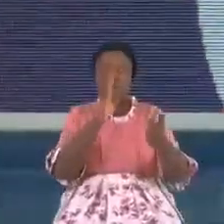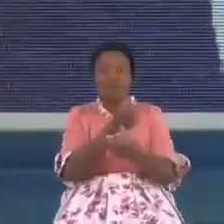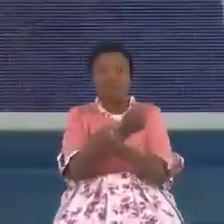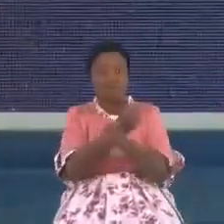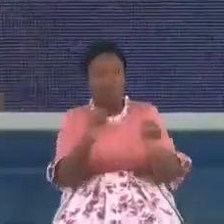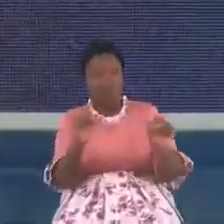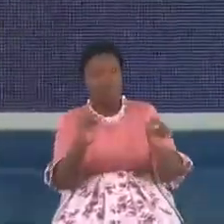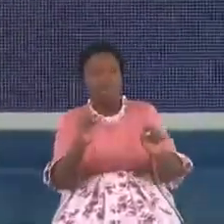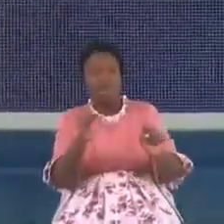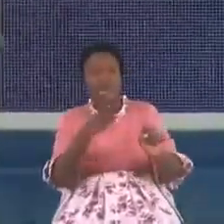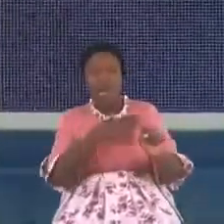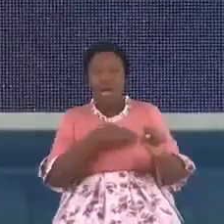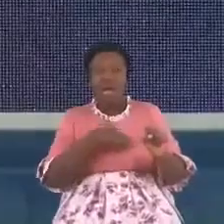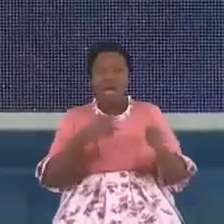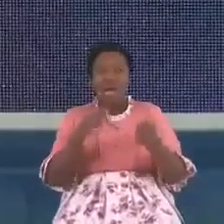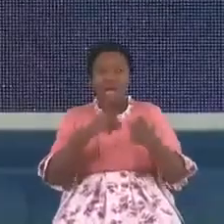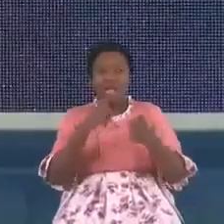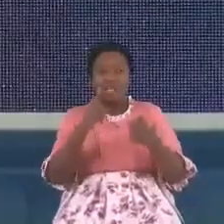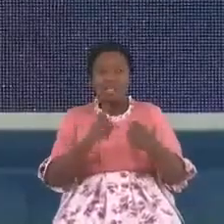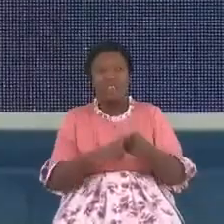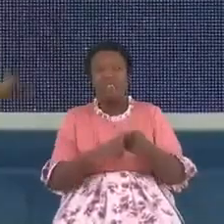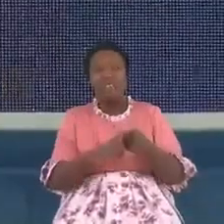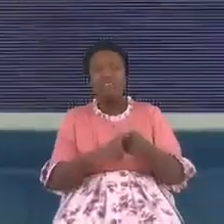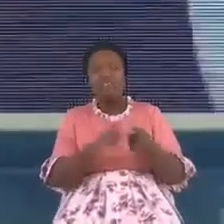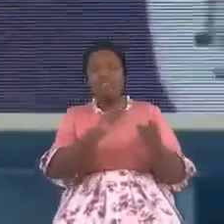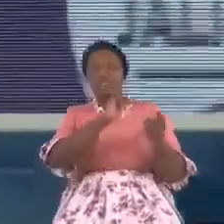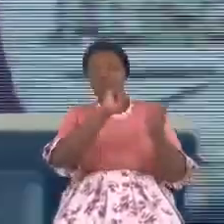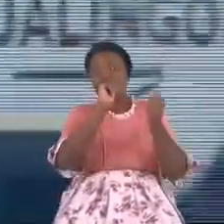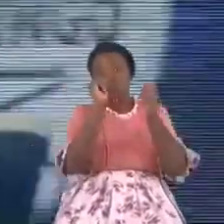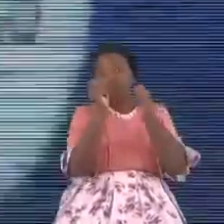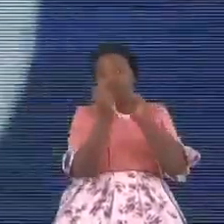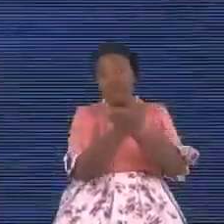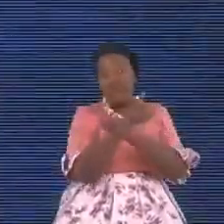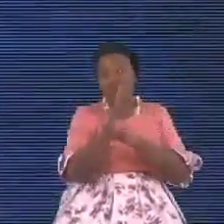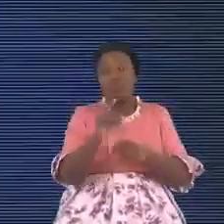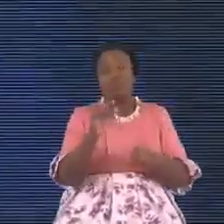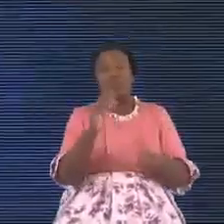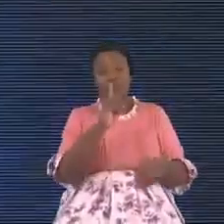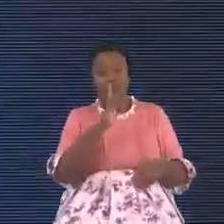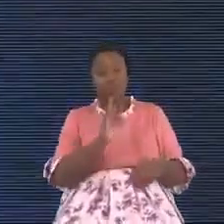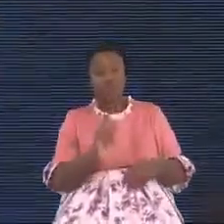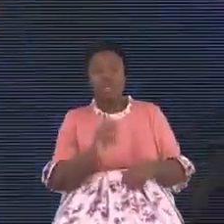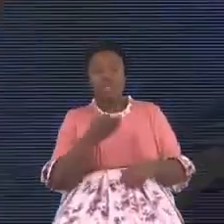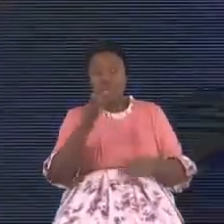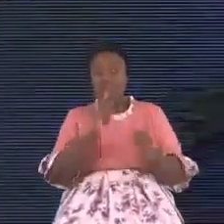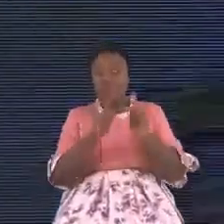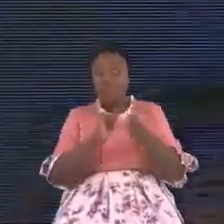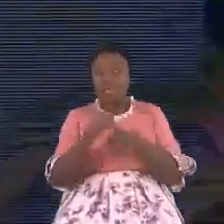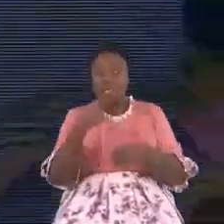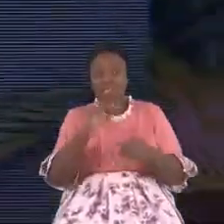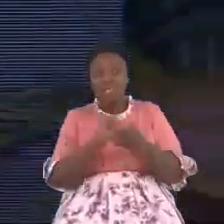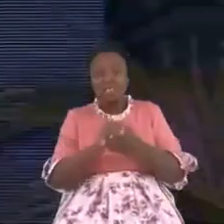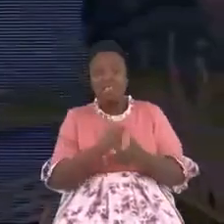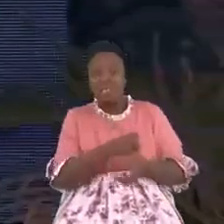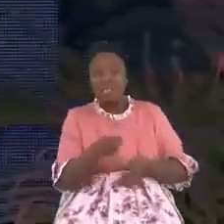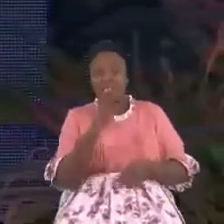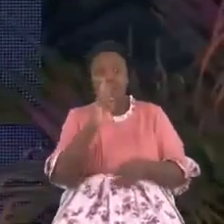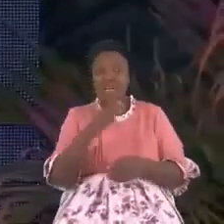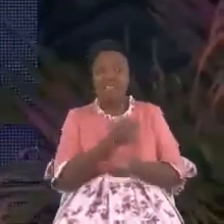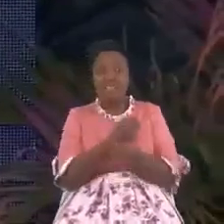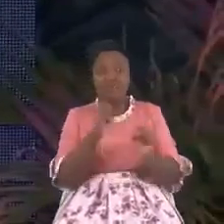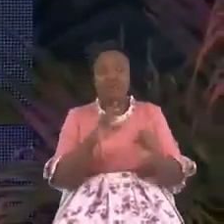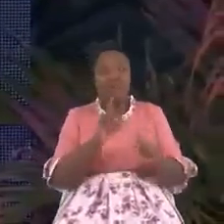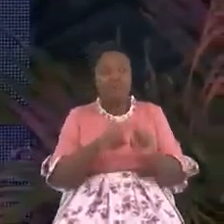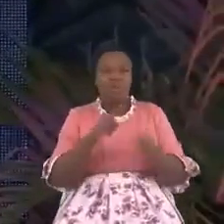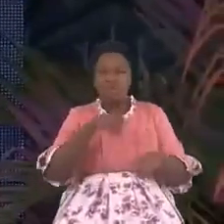wee nwoga ndụ gị n'ezie. Ọ dị ndị si azọpụtala ha. Anyị apụghị